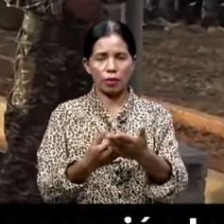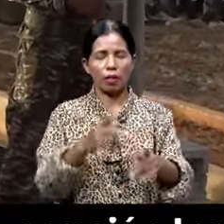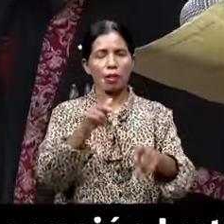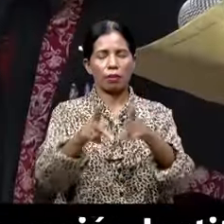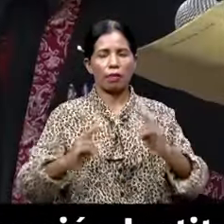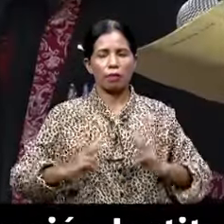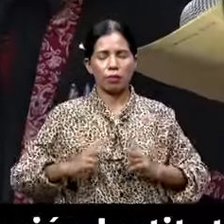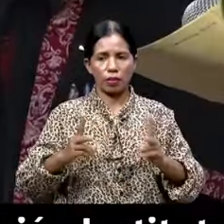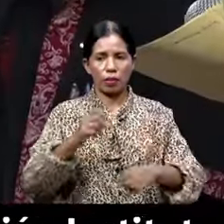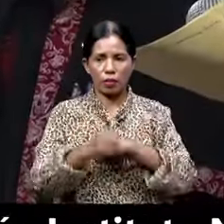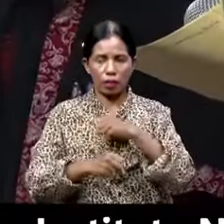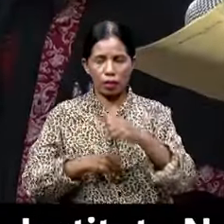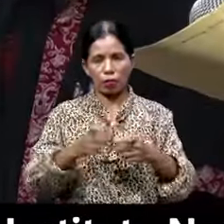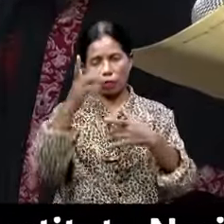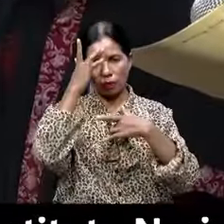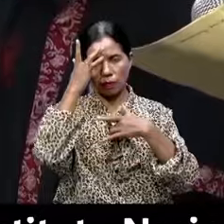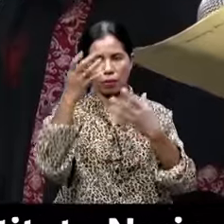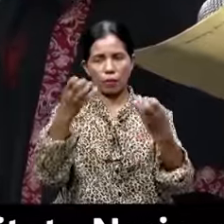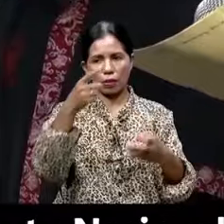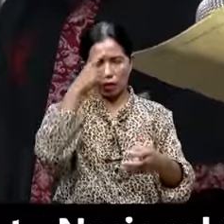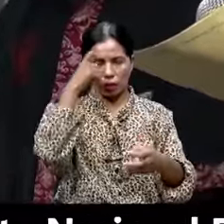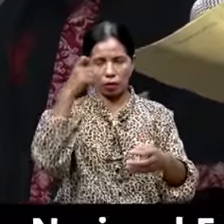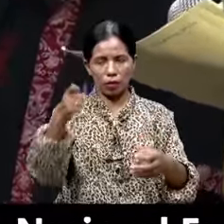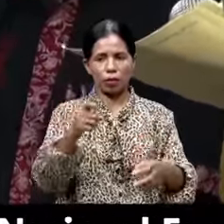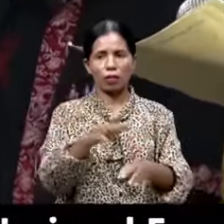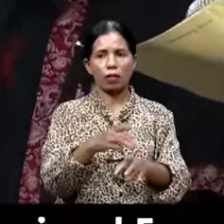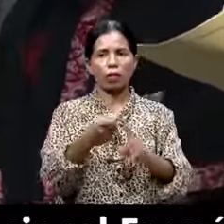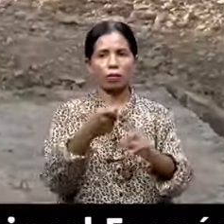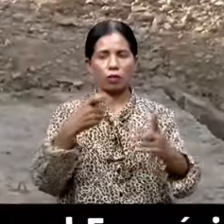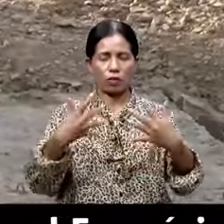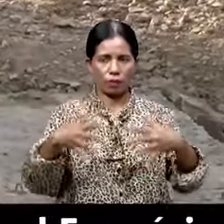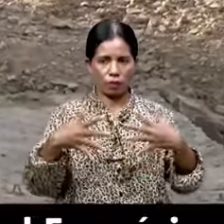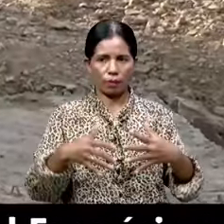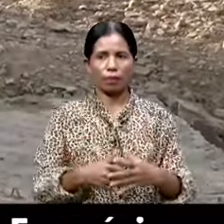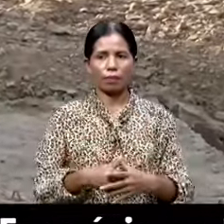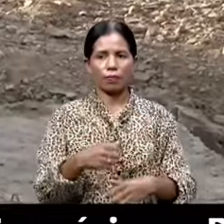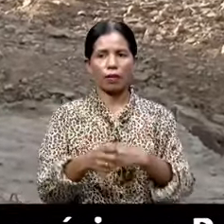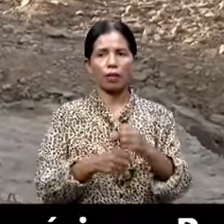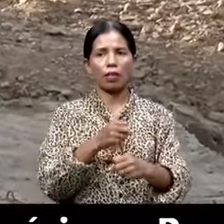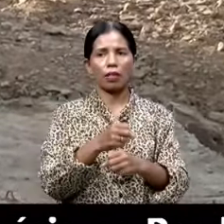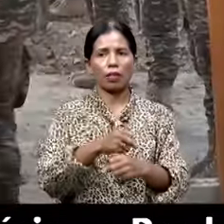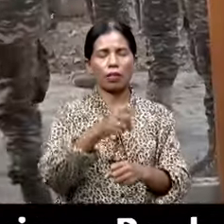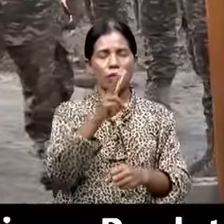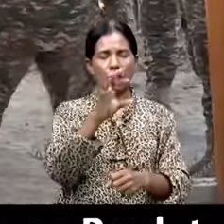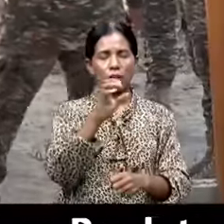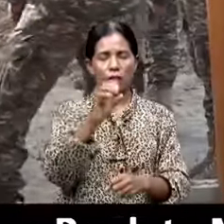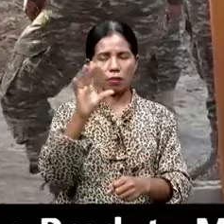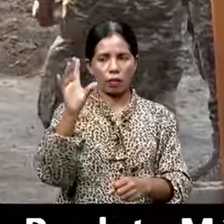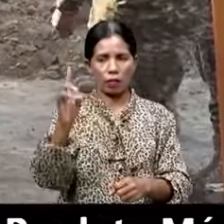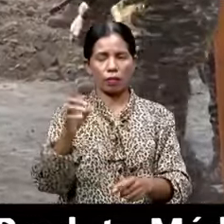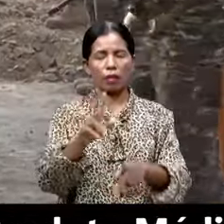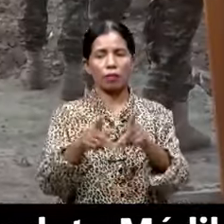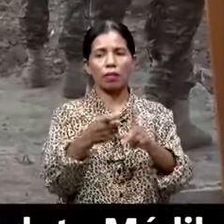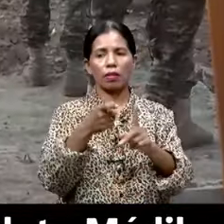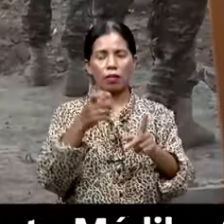veteran sira nebe sofre moras oi oi tamba efeito usi funu naru Ia tinan riun rua walu saudoso hetan reconhecimento o